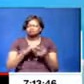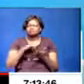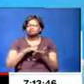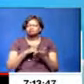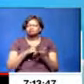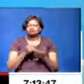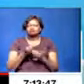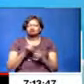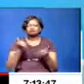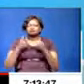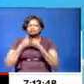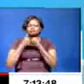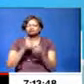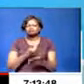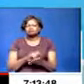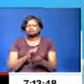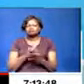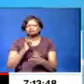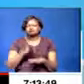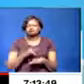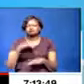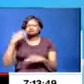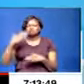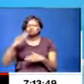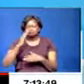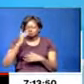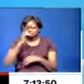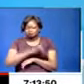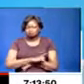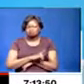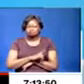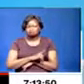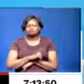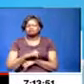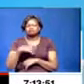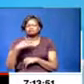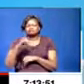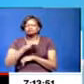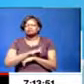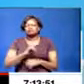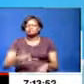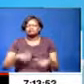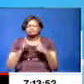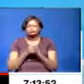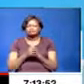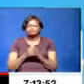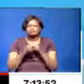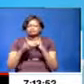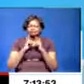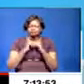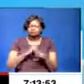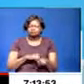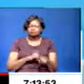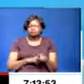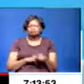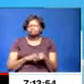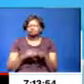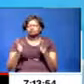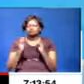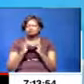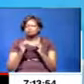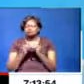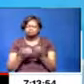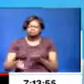za changamoto zinazowakabili kila siku katika pilkapilka za kujikimu kimaisha. Akiongea wakati wa kikao cha kiuchumi cha